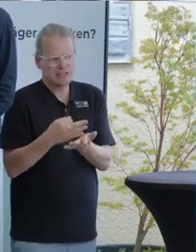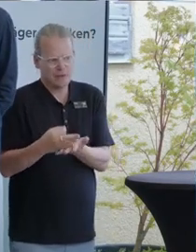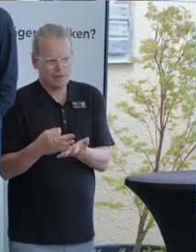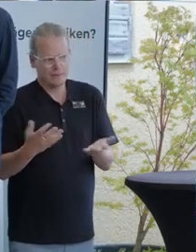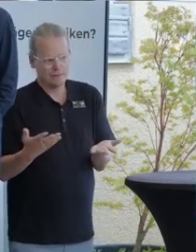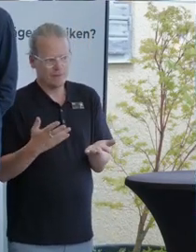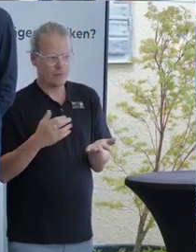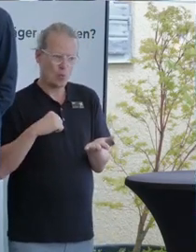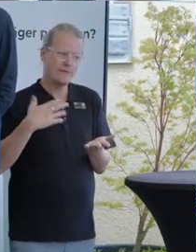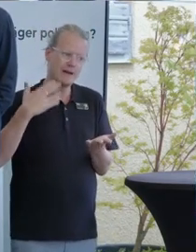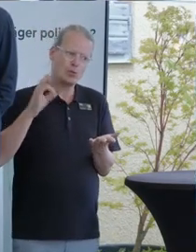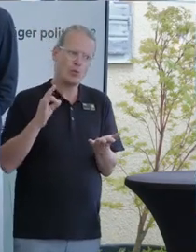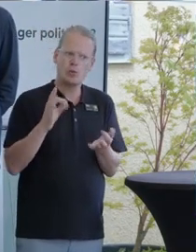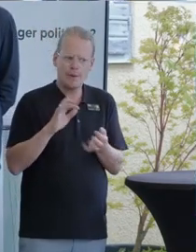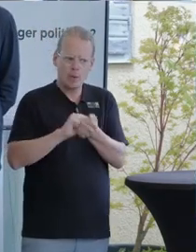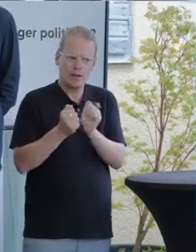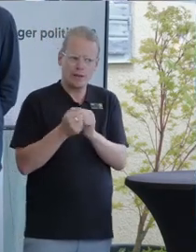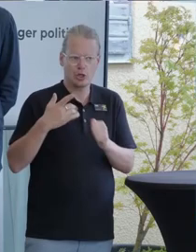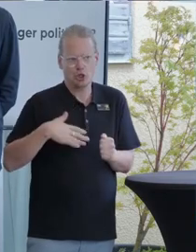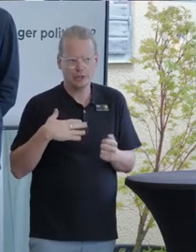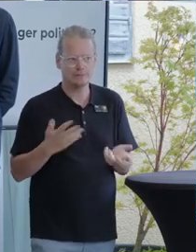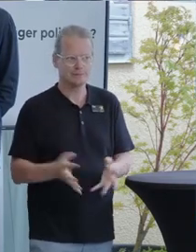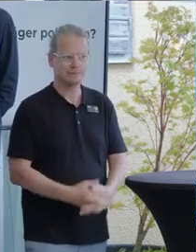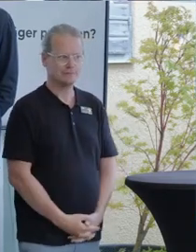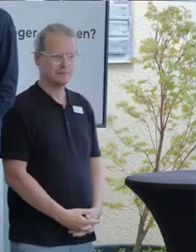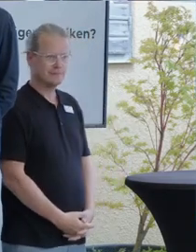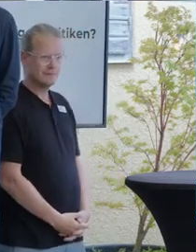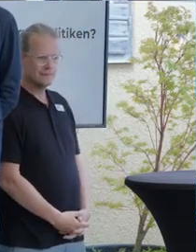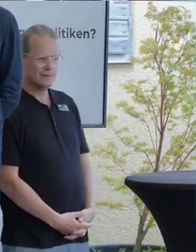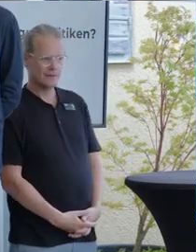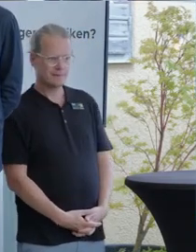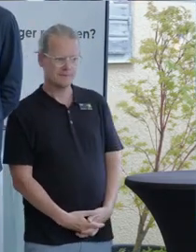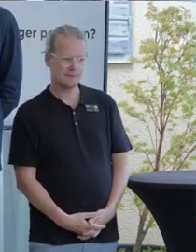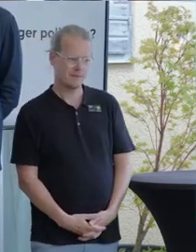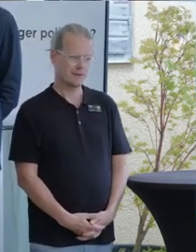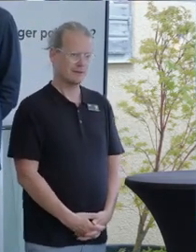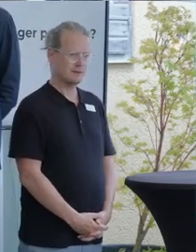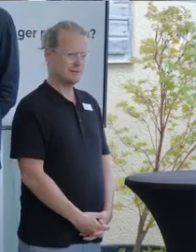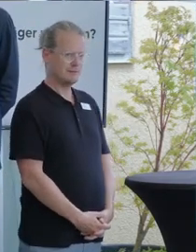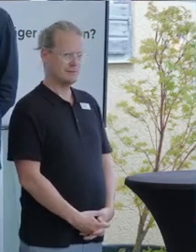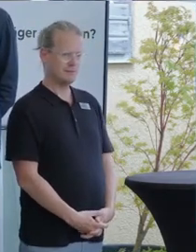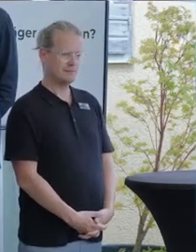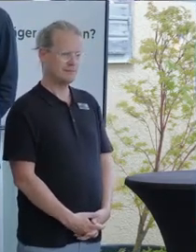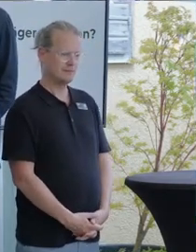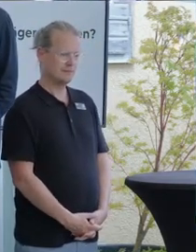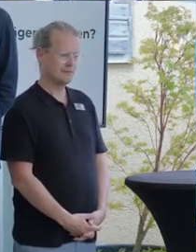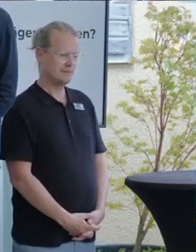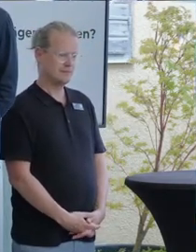våra politiker tycker om det. Är det någon av er som har en superkort fråga?